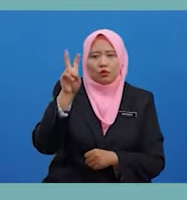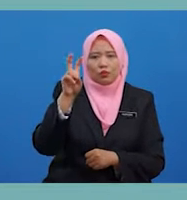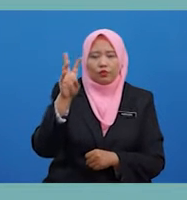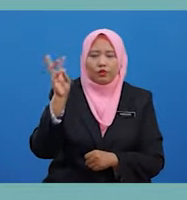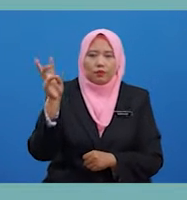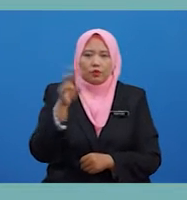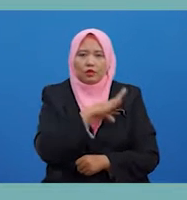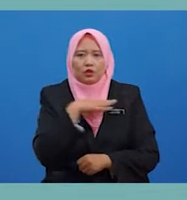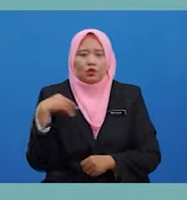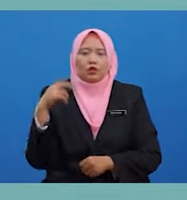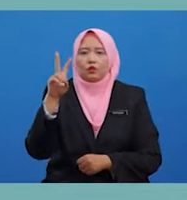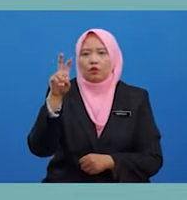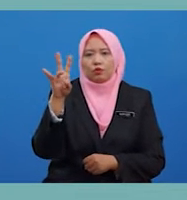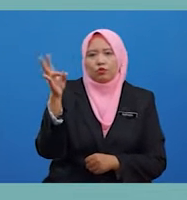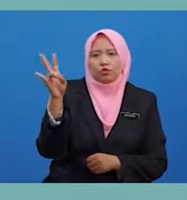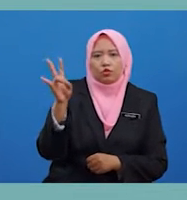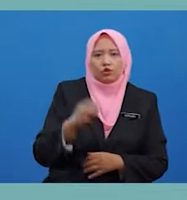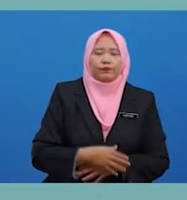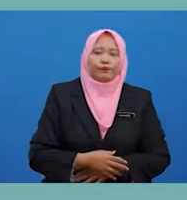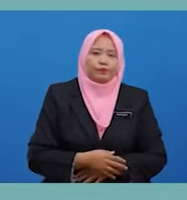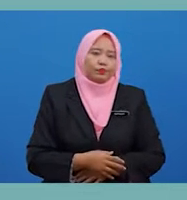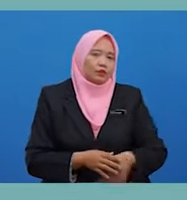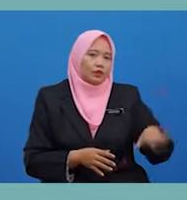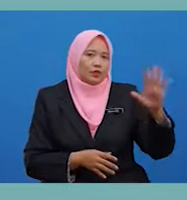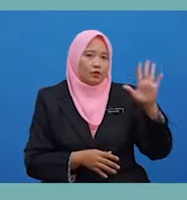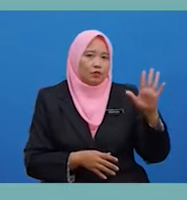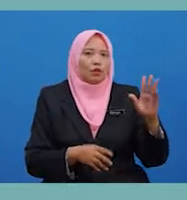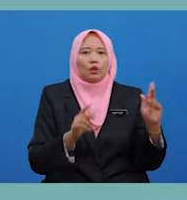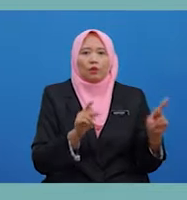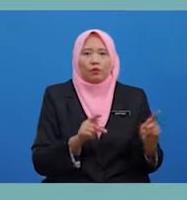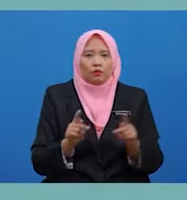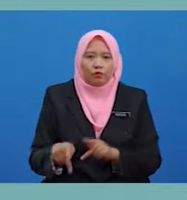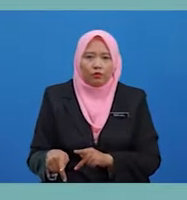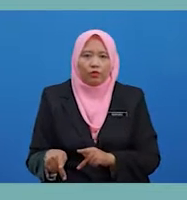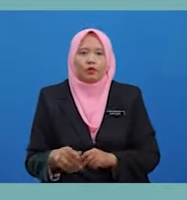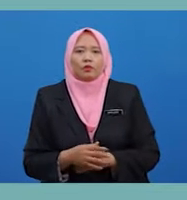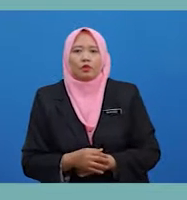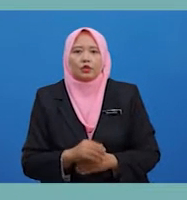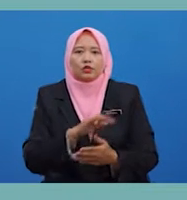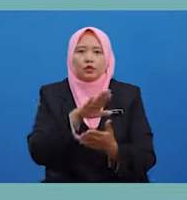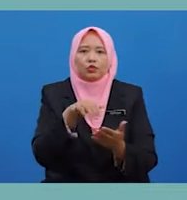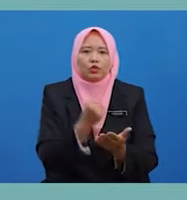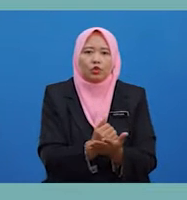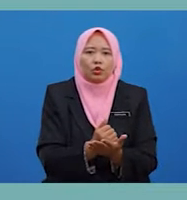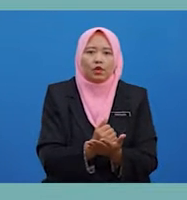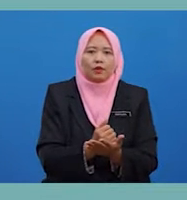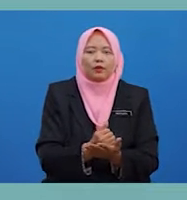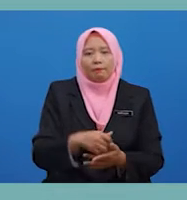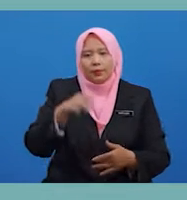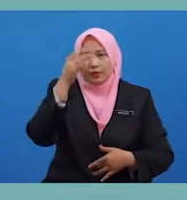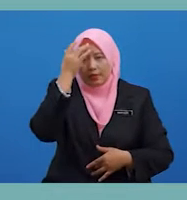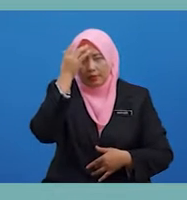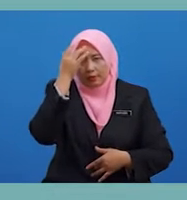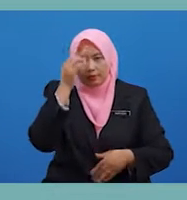2017. Kelima, jumlah keseluruhan penyakit berjangkit terpilih tahun 2017